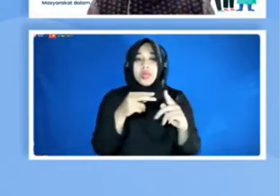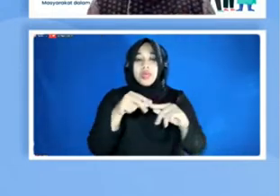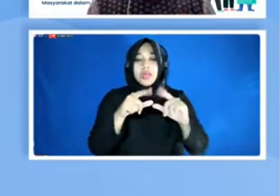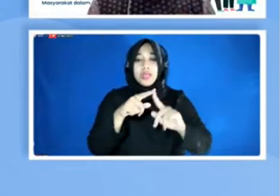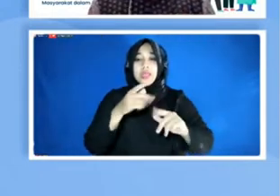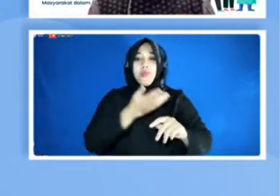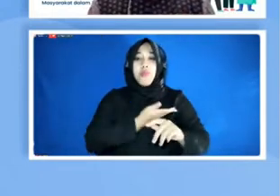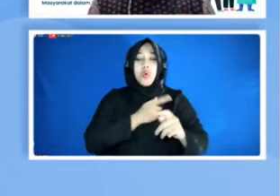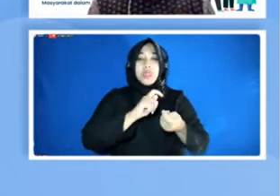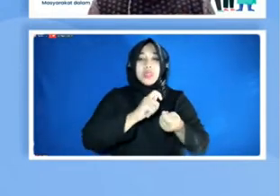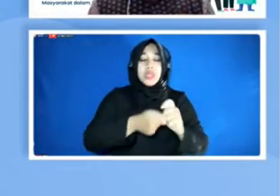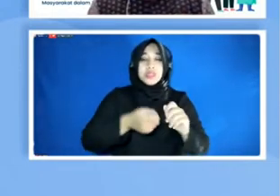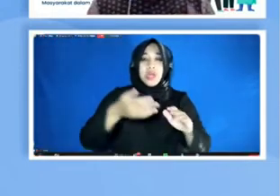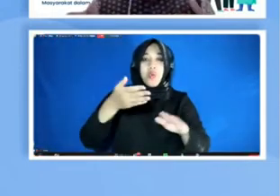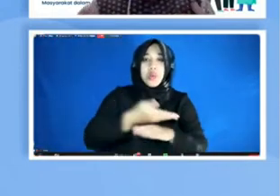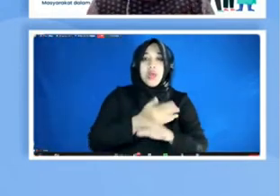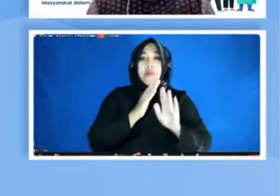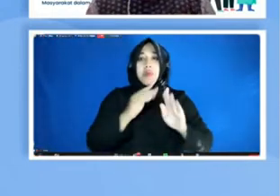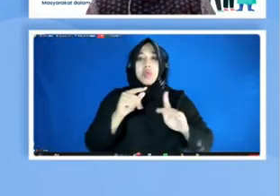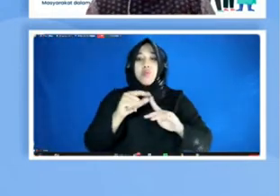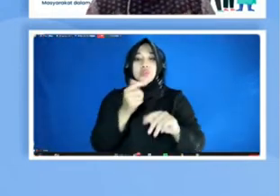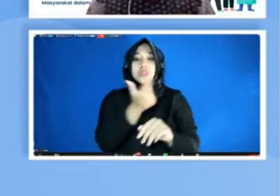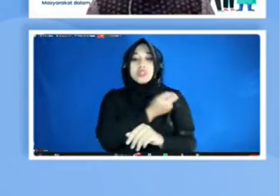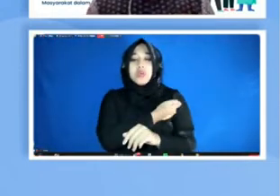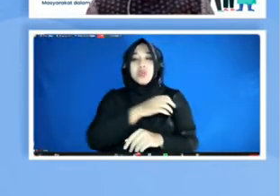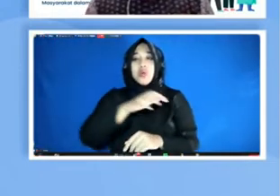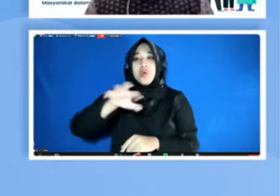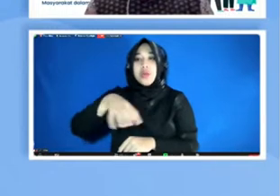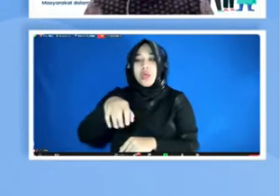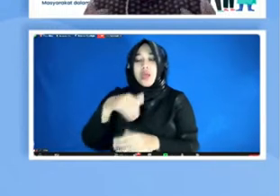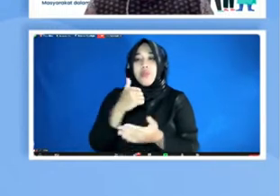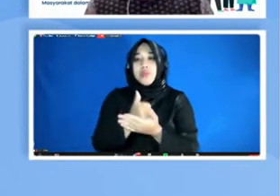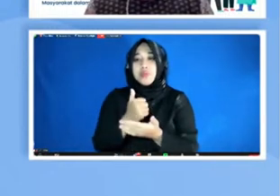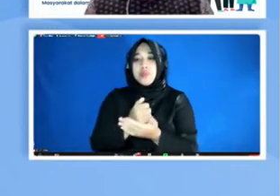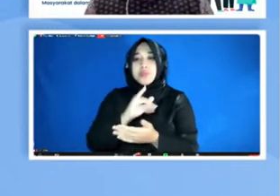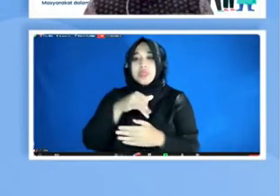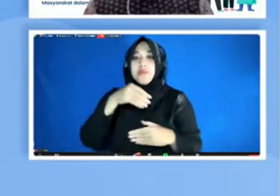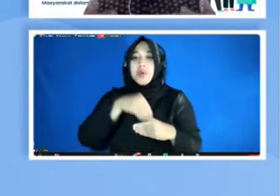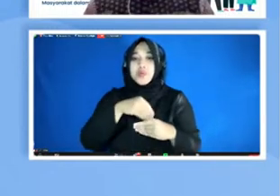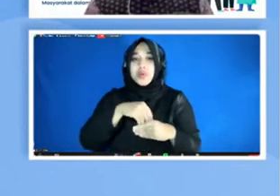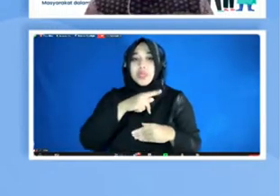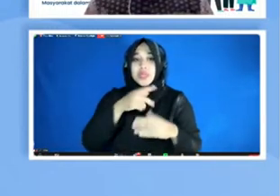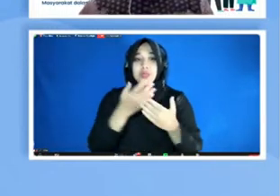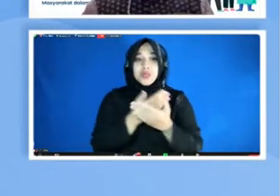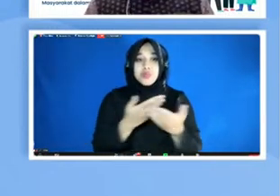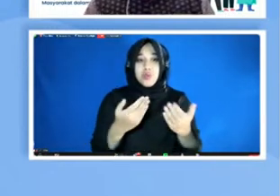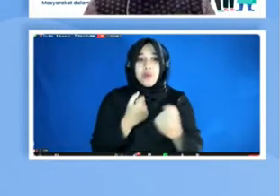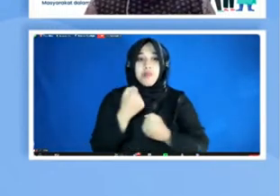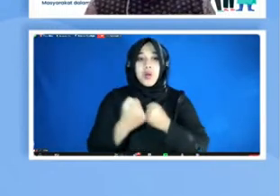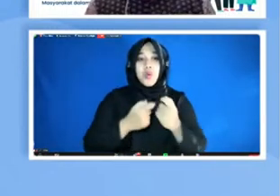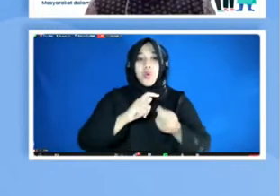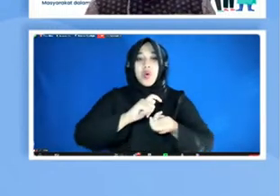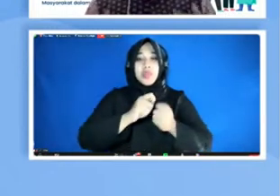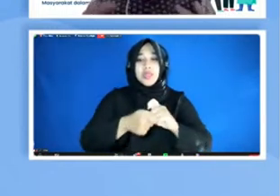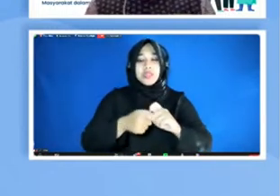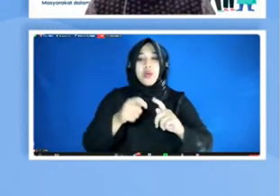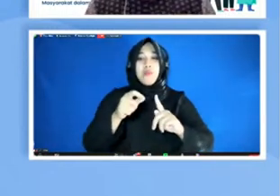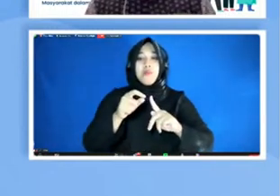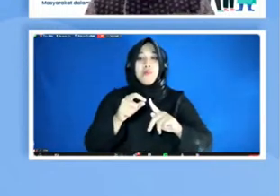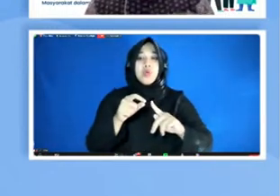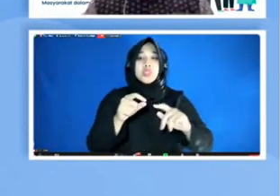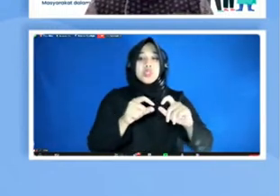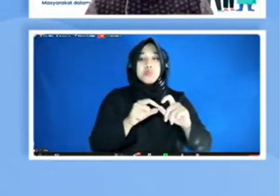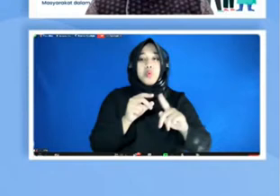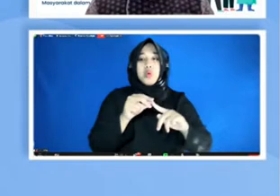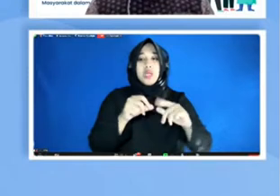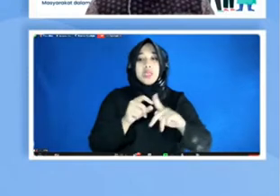Awalnya banyak puskesmas atau daerah, ini juga menjadi masukan untuk kita, melakukan tes secara sporadis ya.